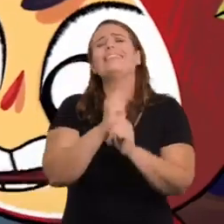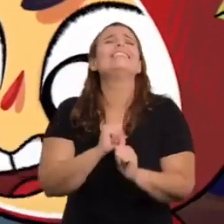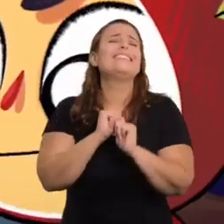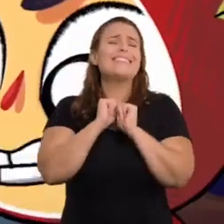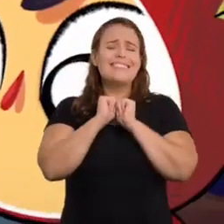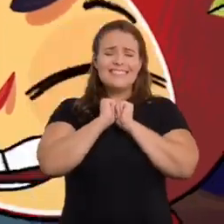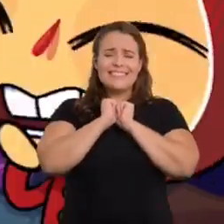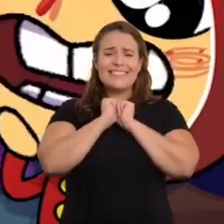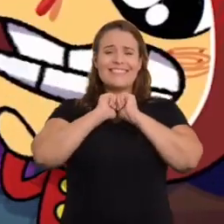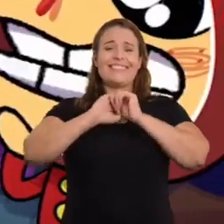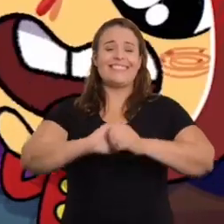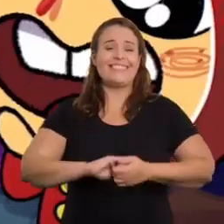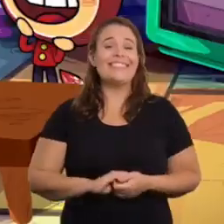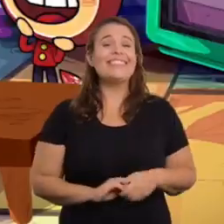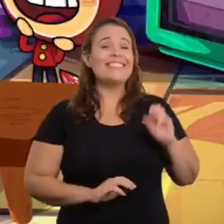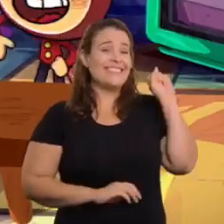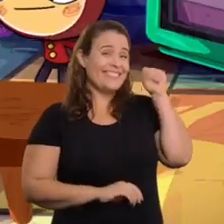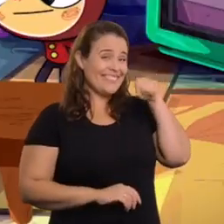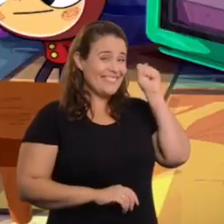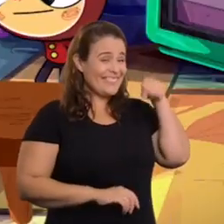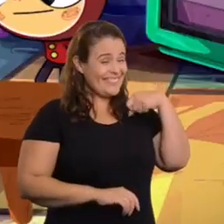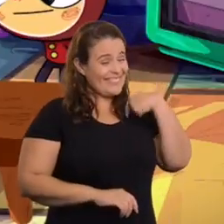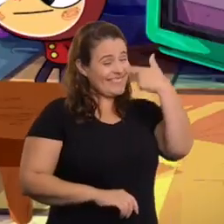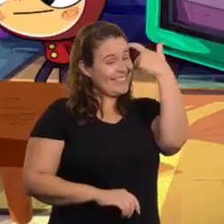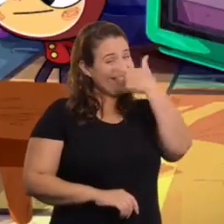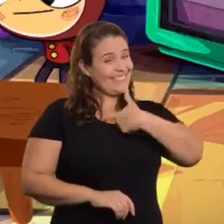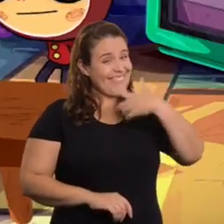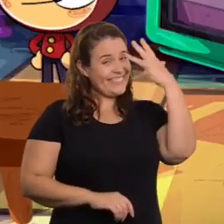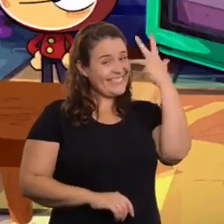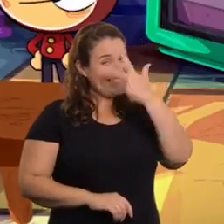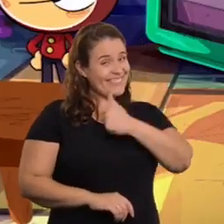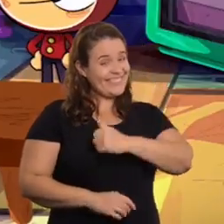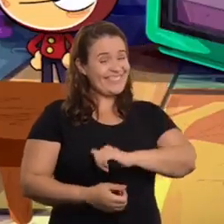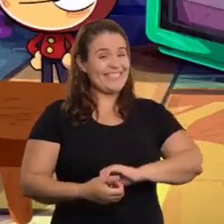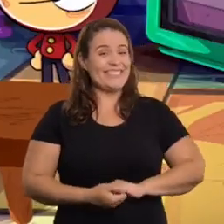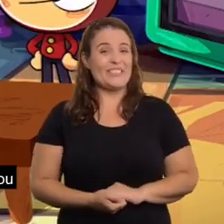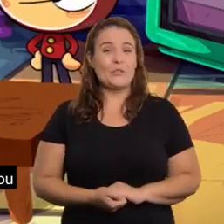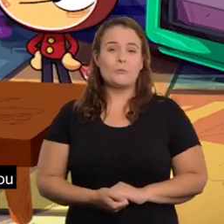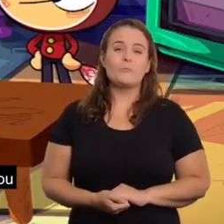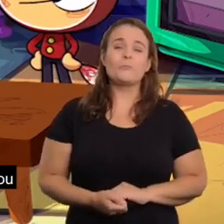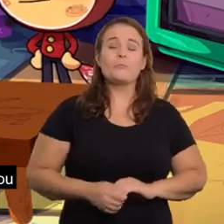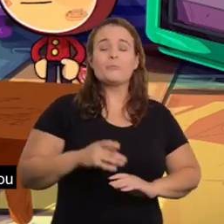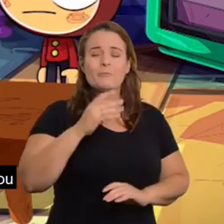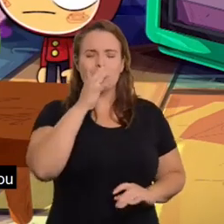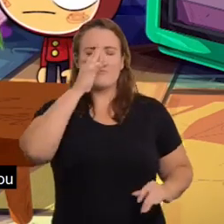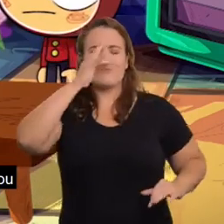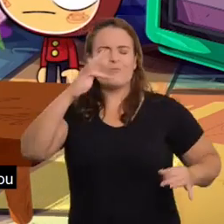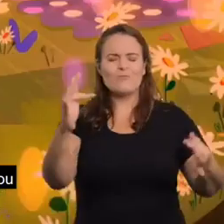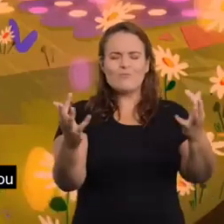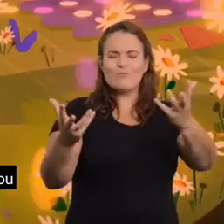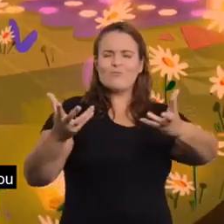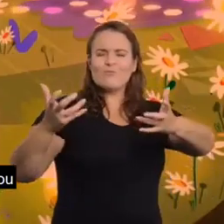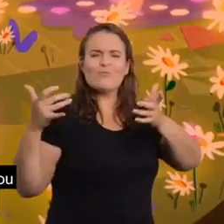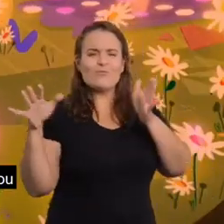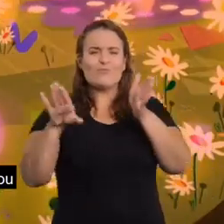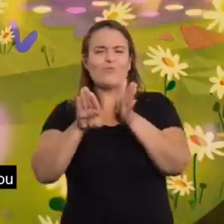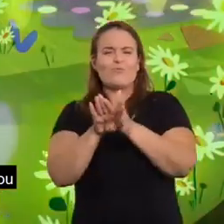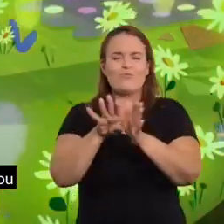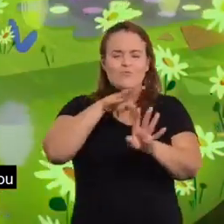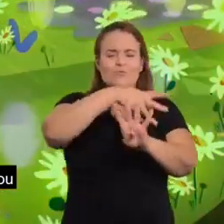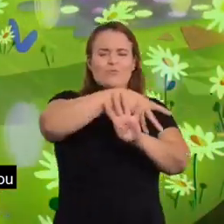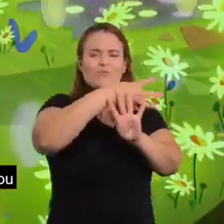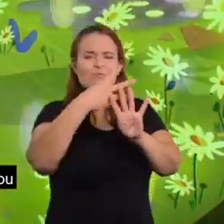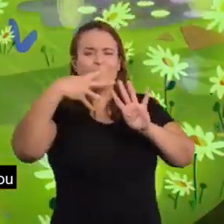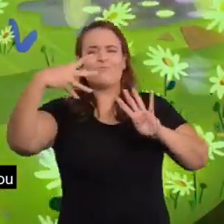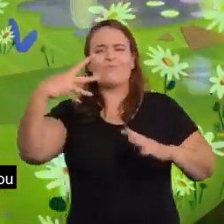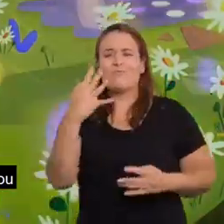Muda, você tá muito linda Sim, tô linda A primavera chegou A